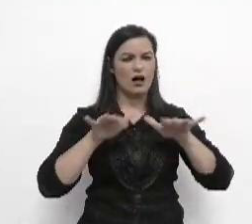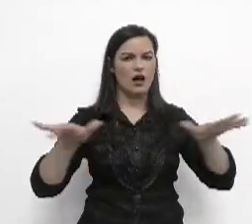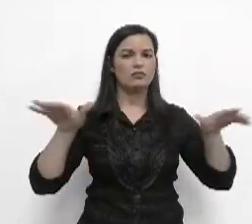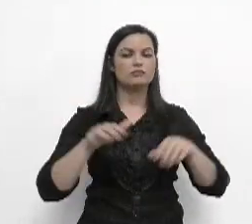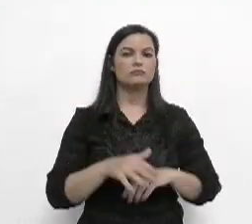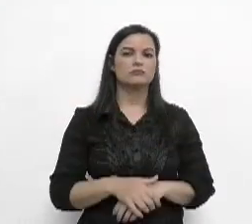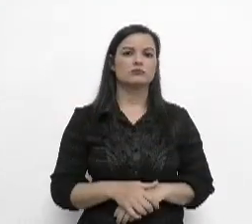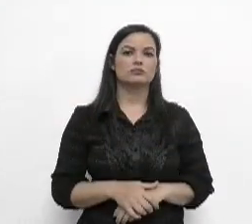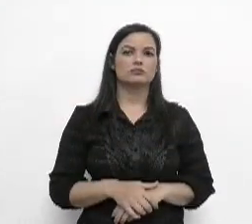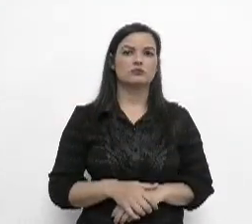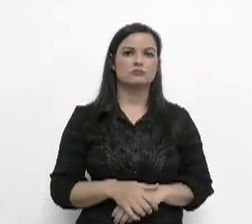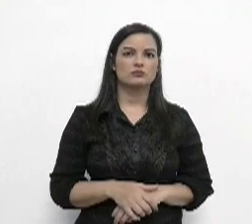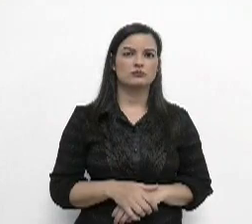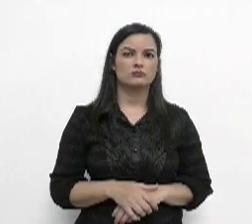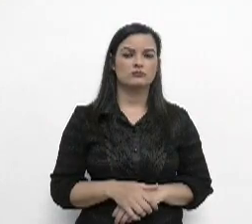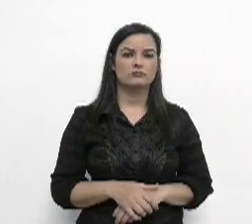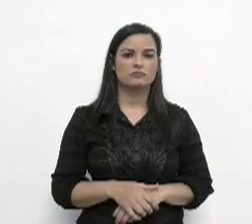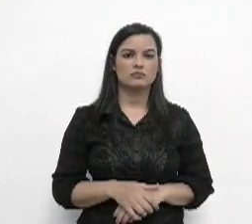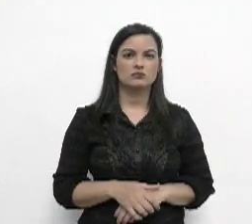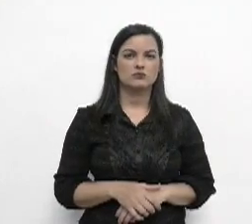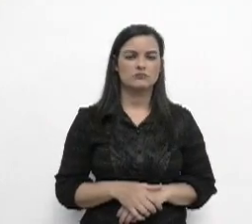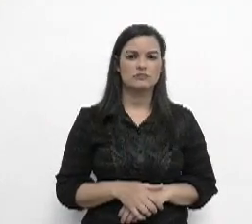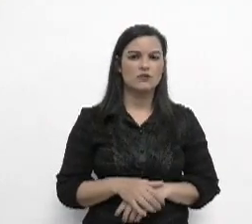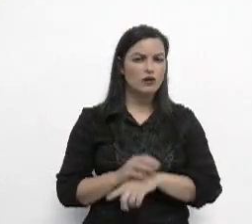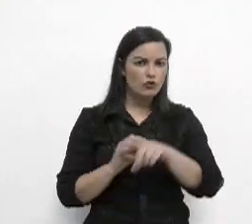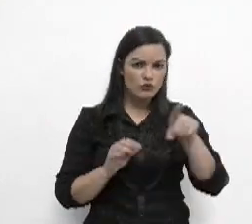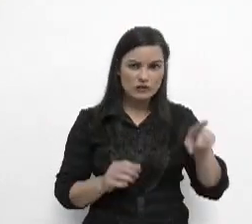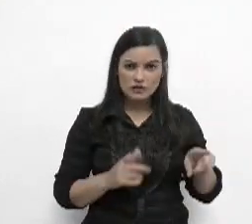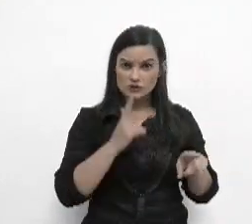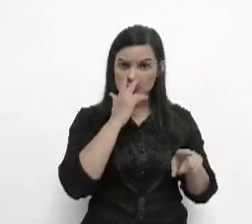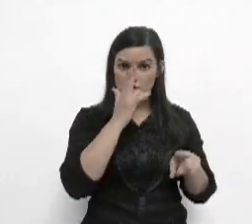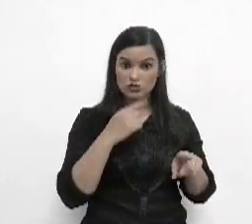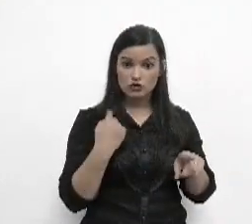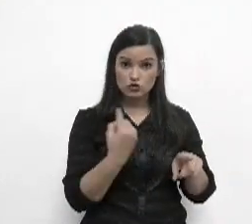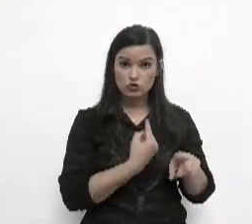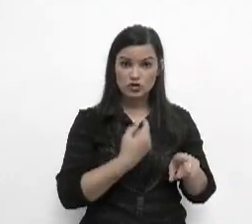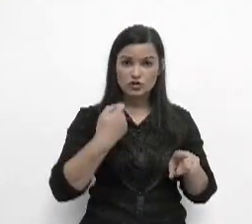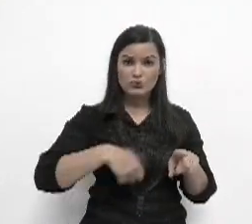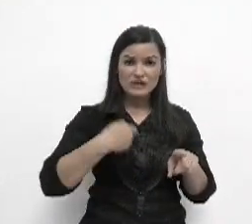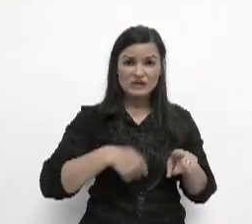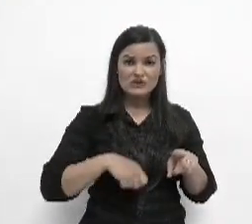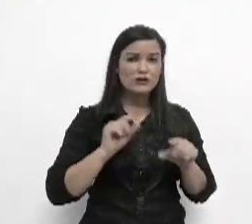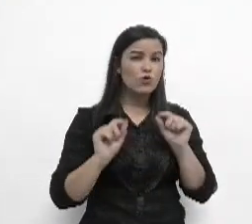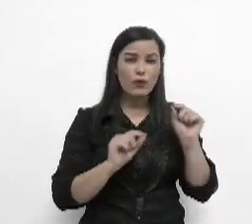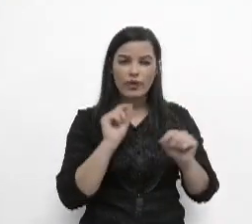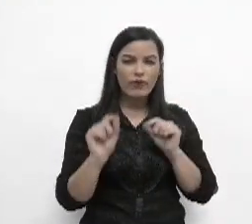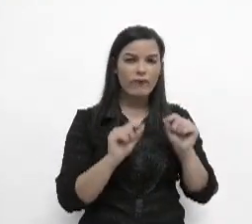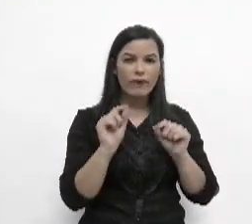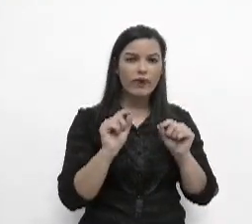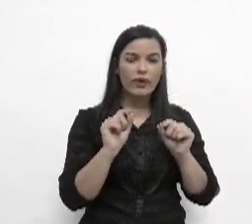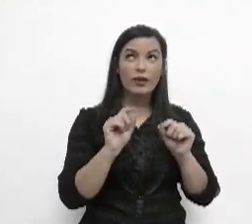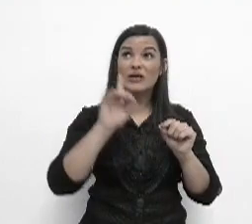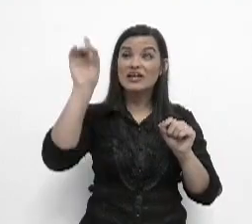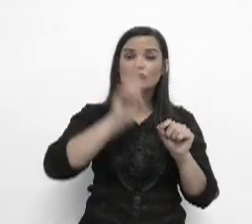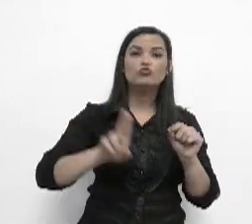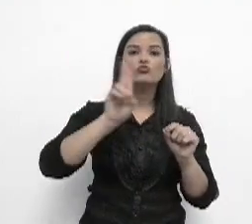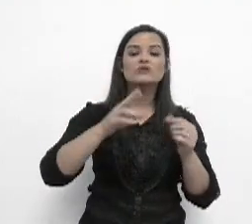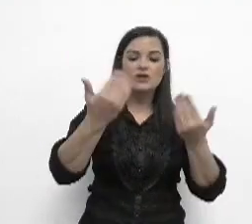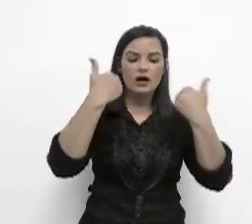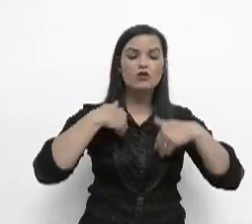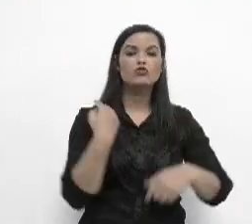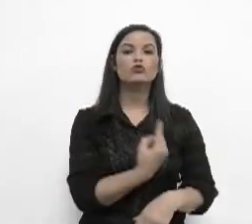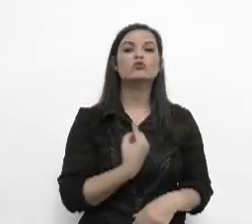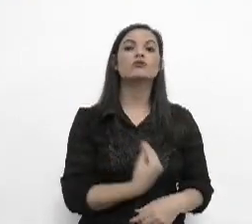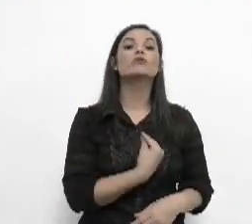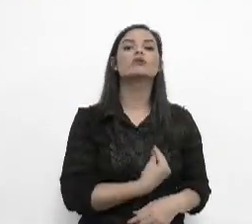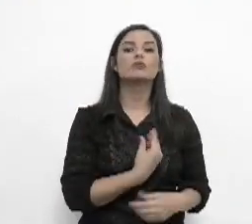위해 우리에게 무엇이 필요하다고 생각하십니까? O que vocês acham que nós precisamos para que sejamos usados de forma grandiosa pelo Senhor? 물론 우리가